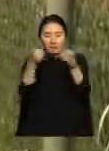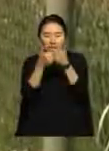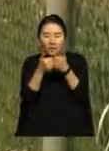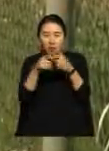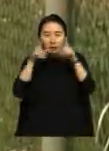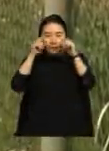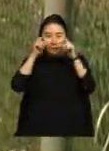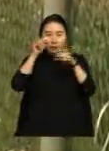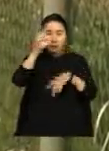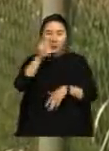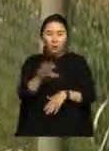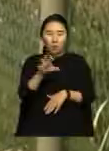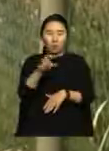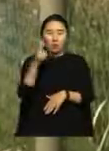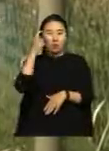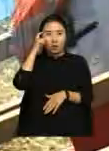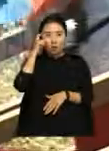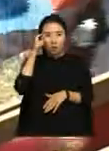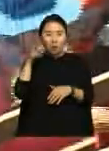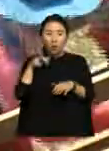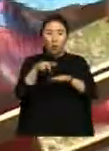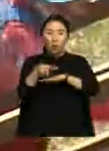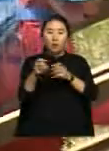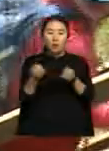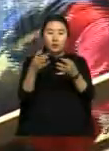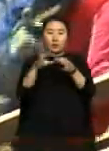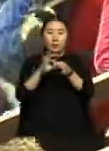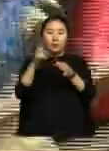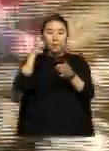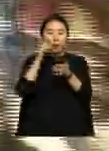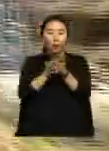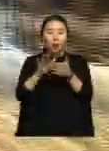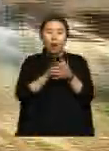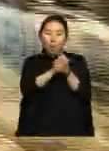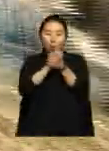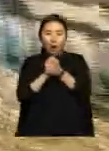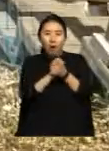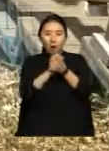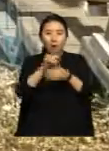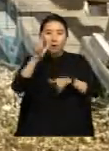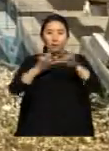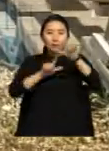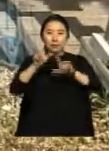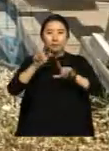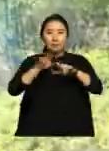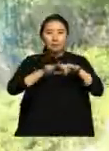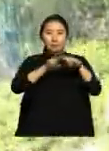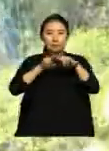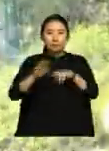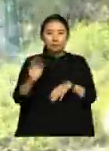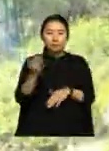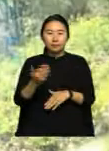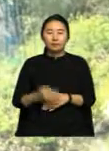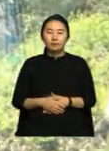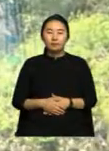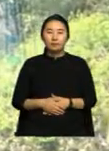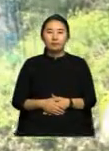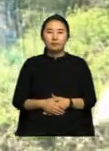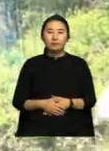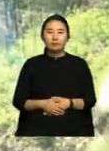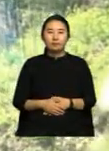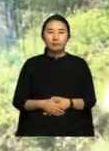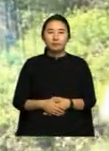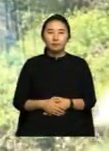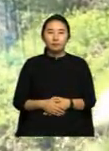으로 여겨지던 dmg 가 걷기 행사를 통해 평화와 화해 의 상징으로 자리잡고 있습니다 딜 i've 서울 경기